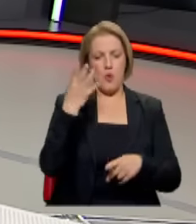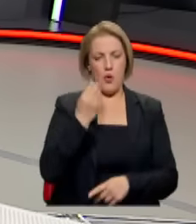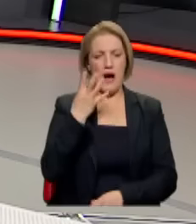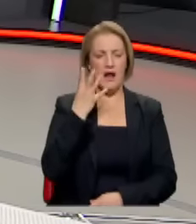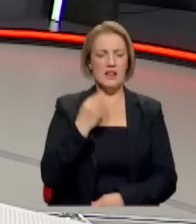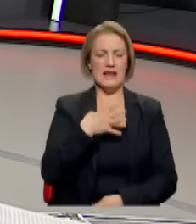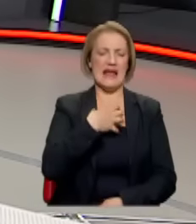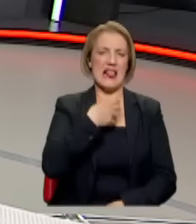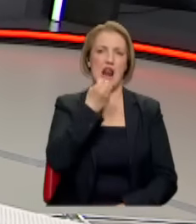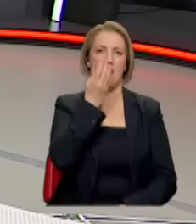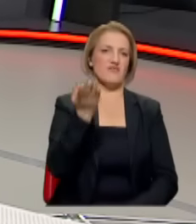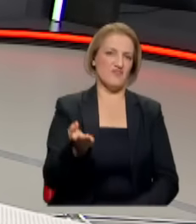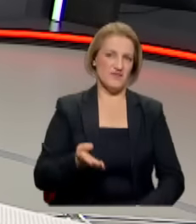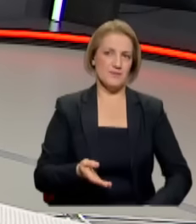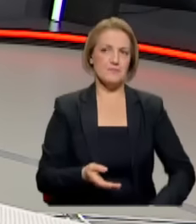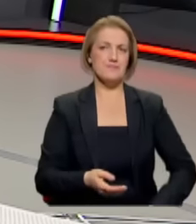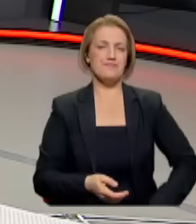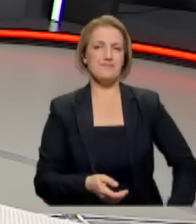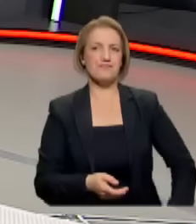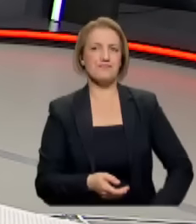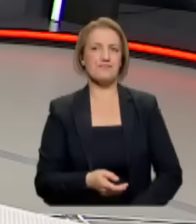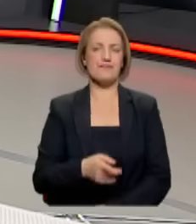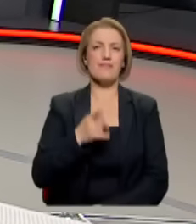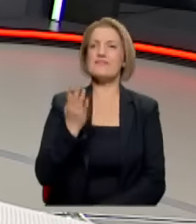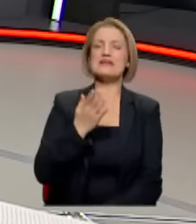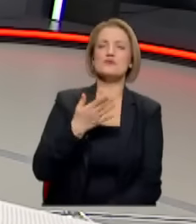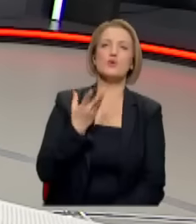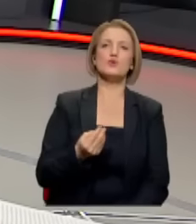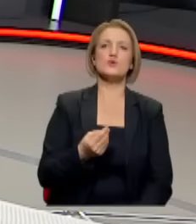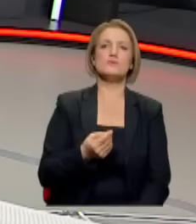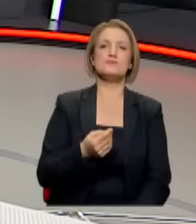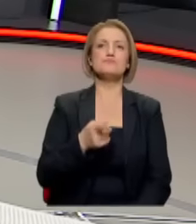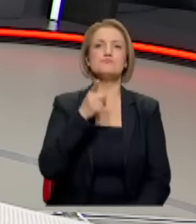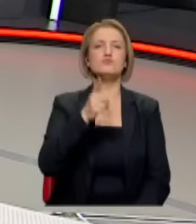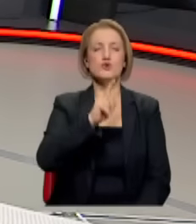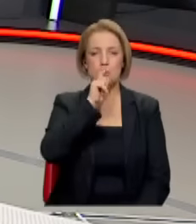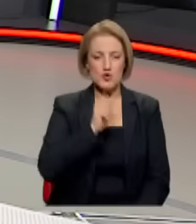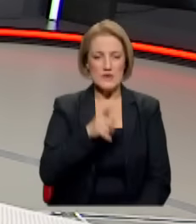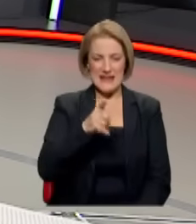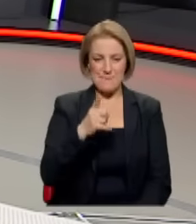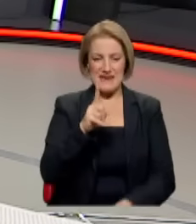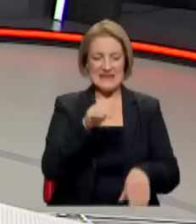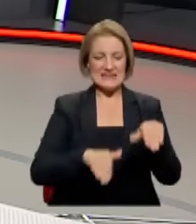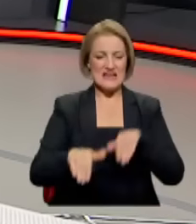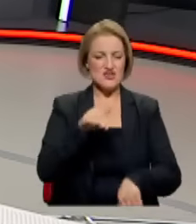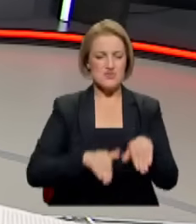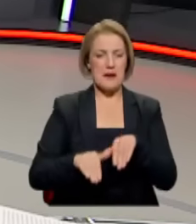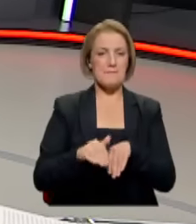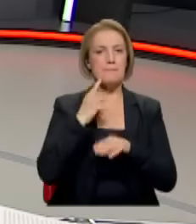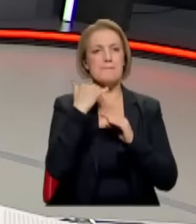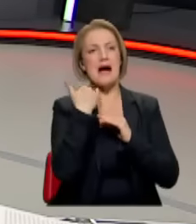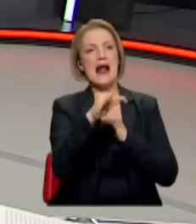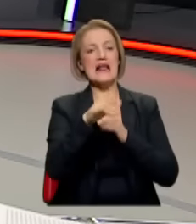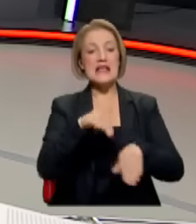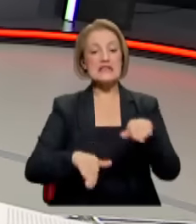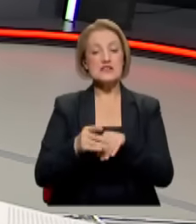kendileri itiraf ediyorlar zaten Nasıl olur bu vaatlerin ii bir seçmen seçmenin önüne